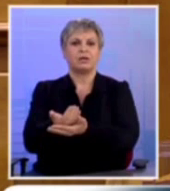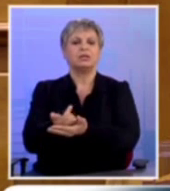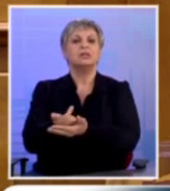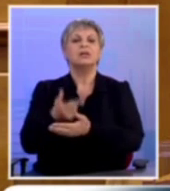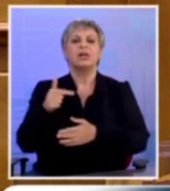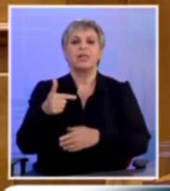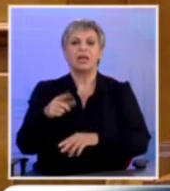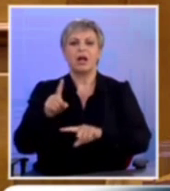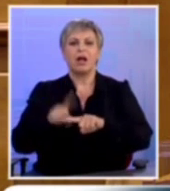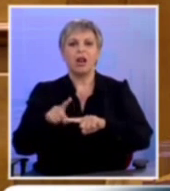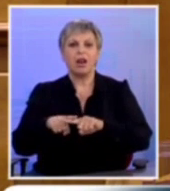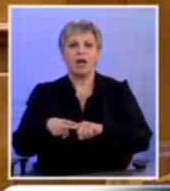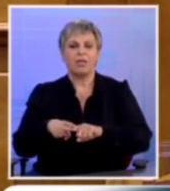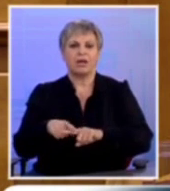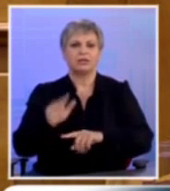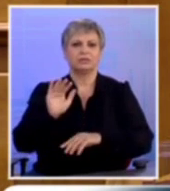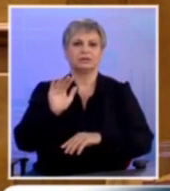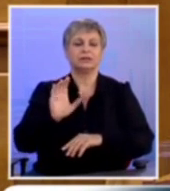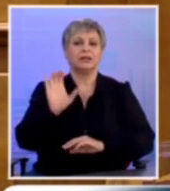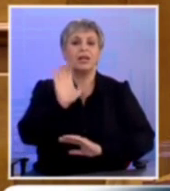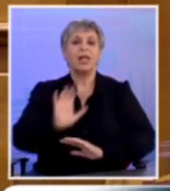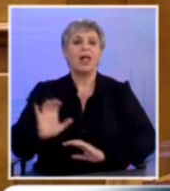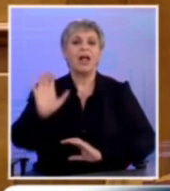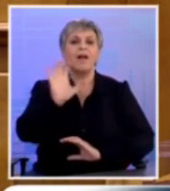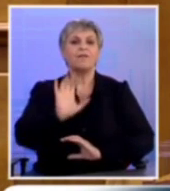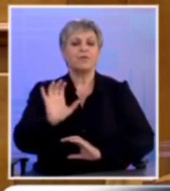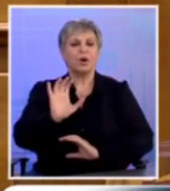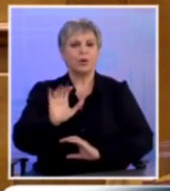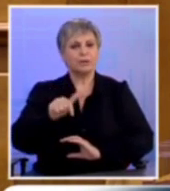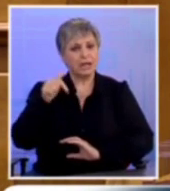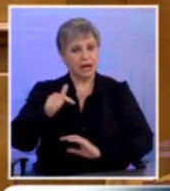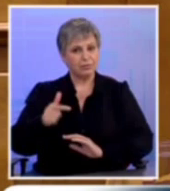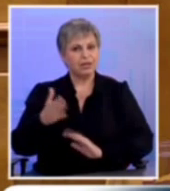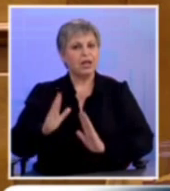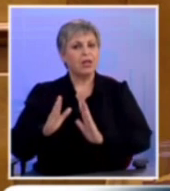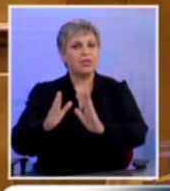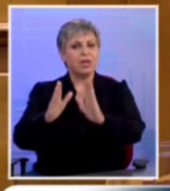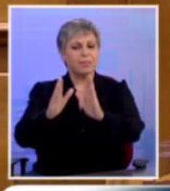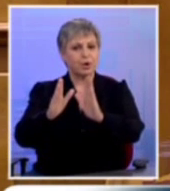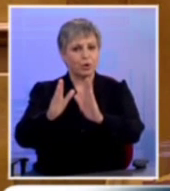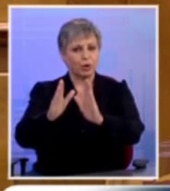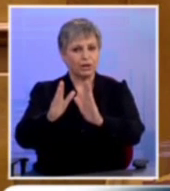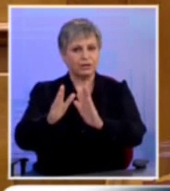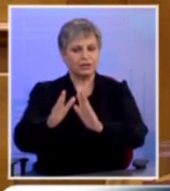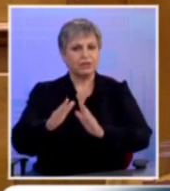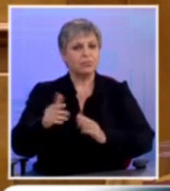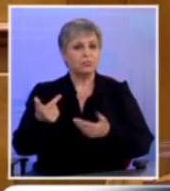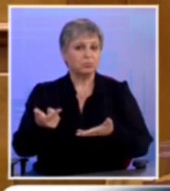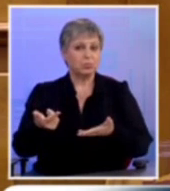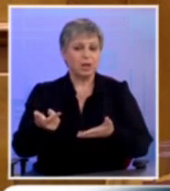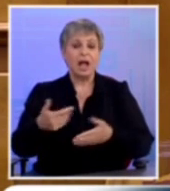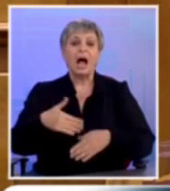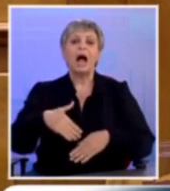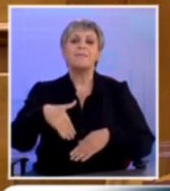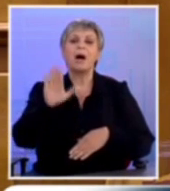Ευρώπης. Αυτή η Ευρώπη δεν πρόκειται να προχωρήσει, θα διαλυθεί αν δεν